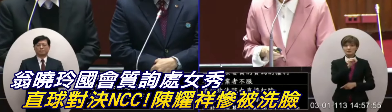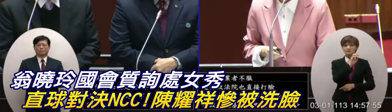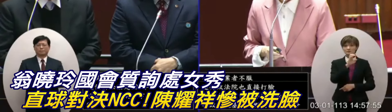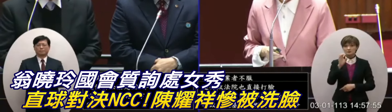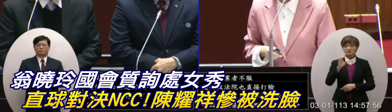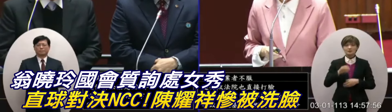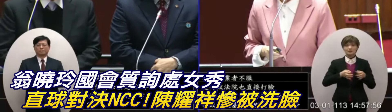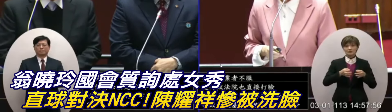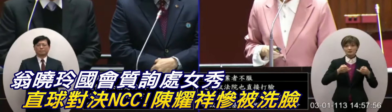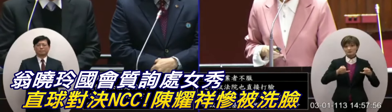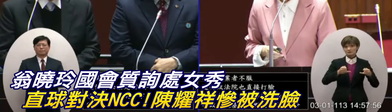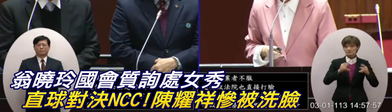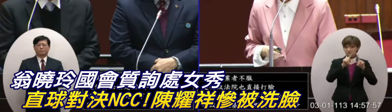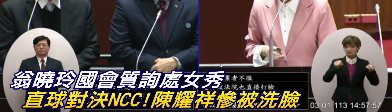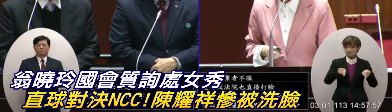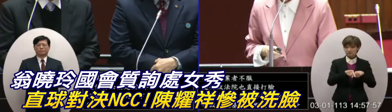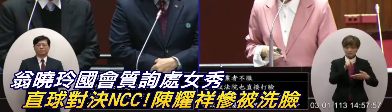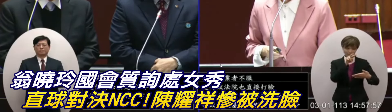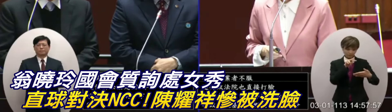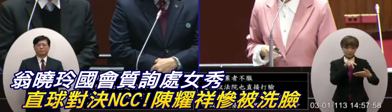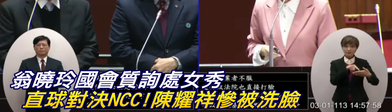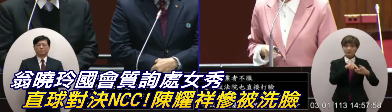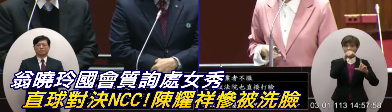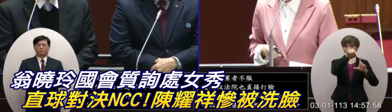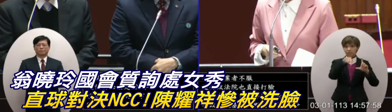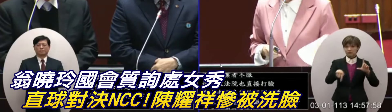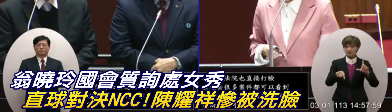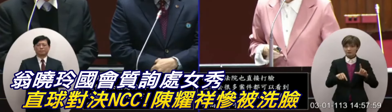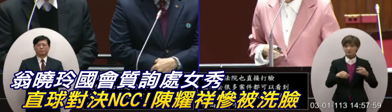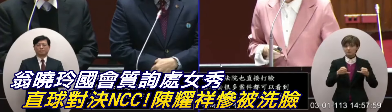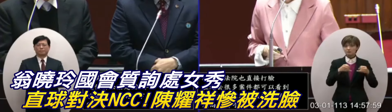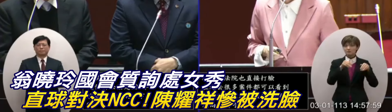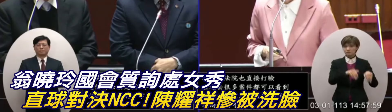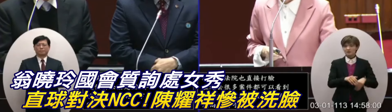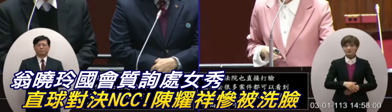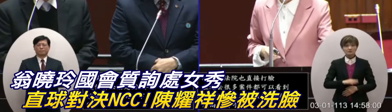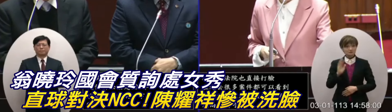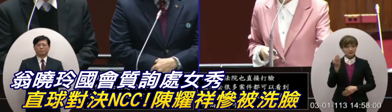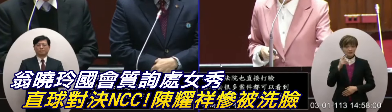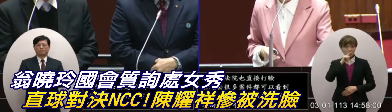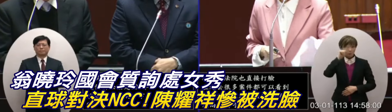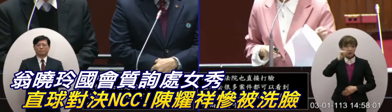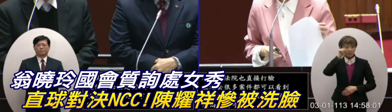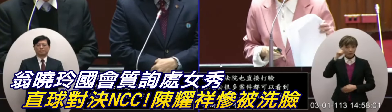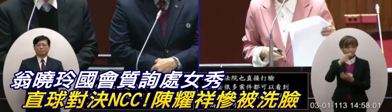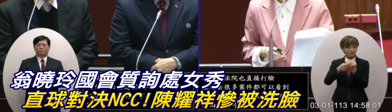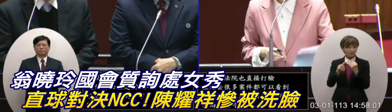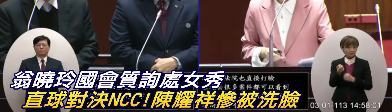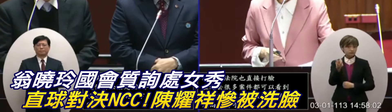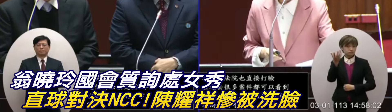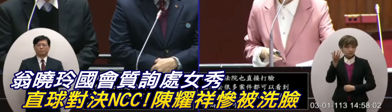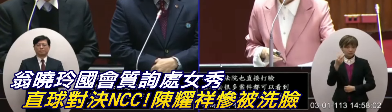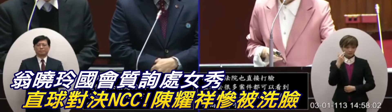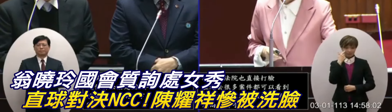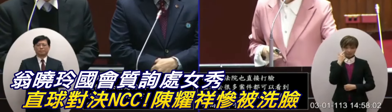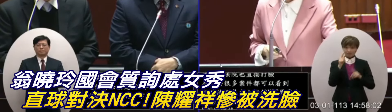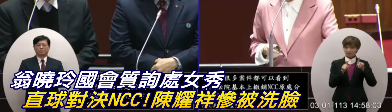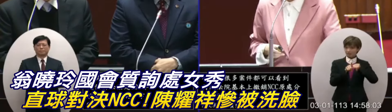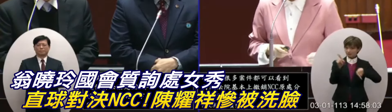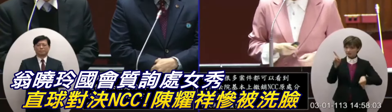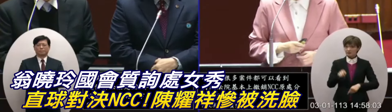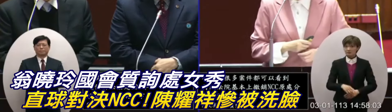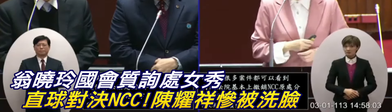效，他的成绩单是每况愈下，一落千丈，但是他的诉讼业务却是蒸蒸日上，形成非常大的反